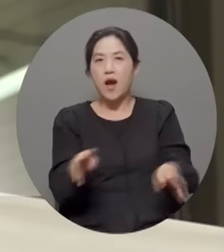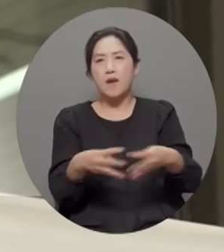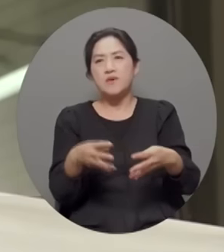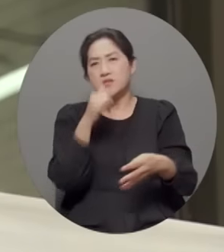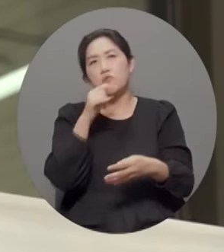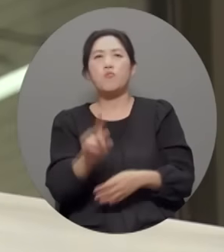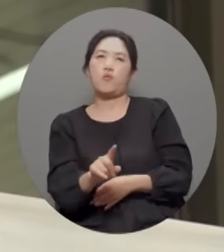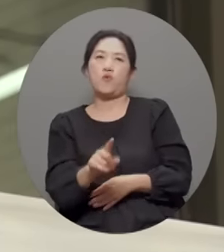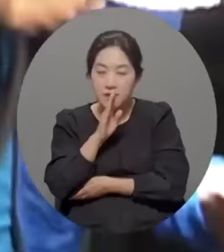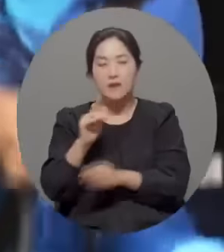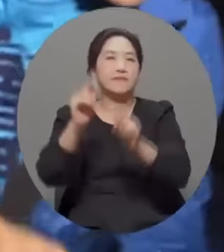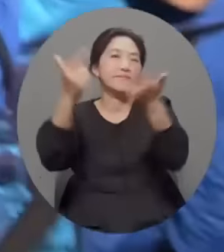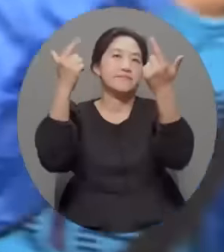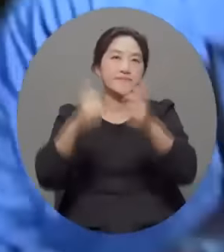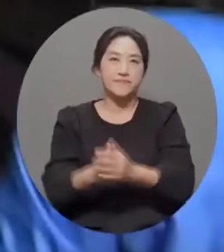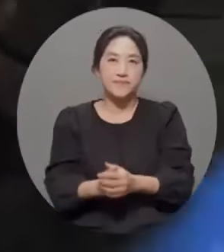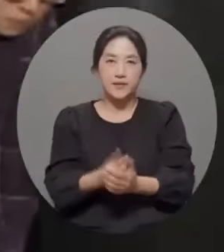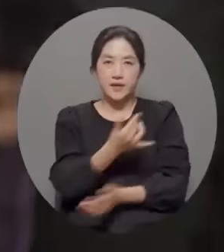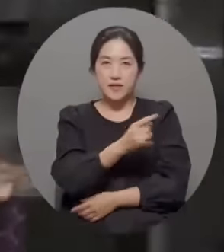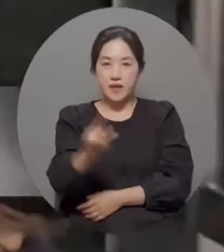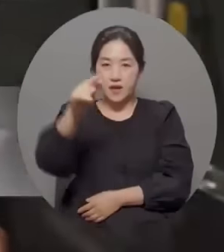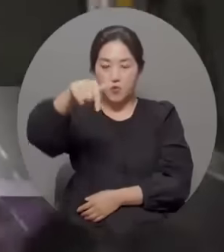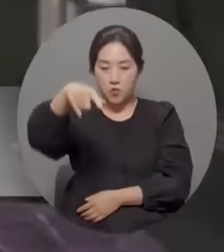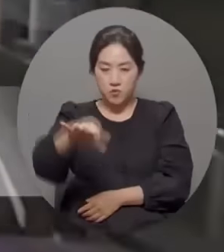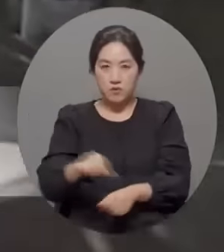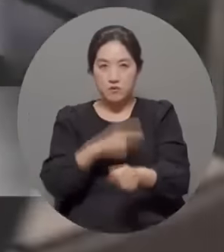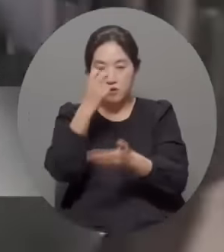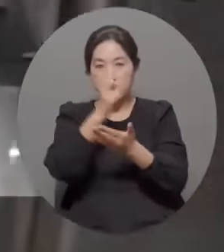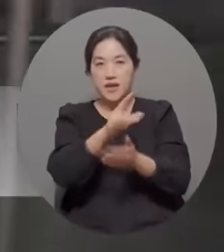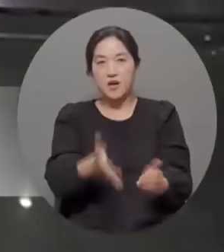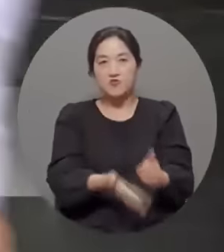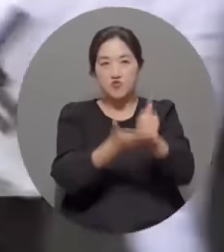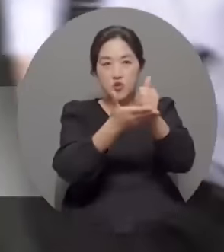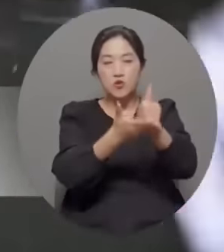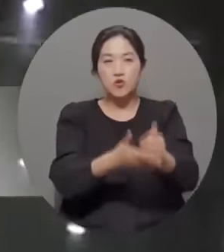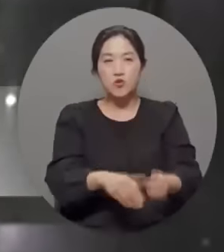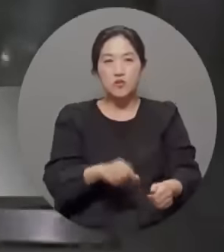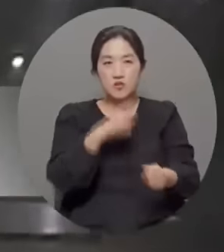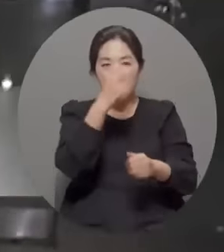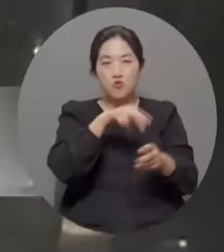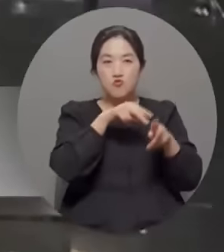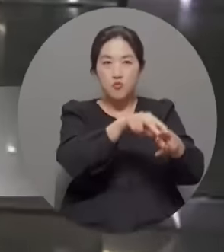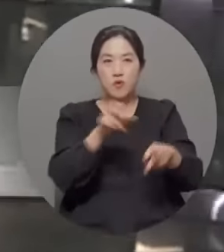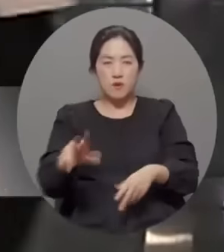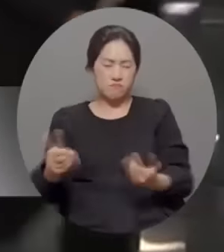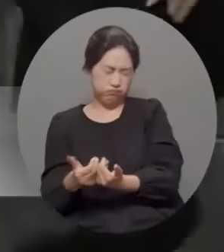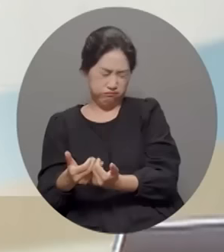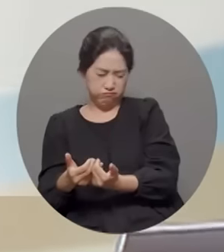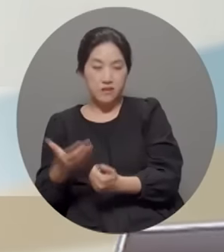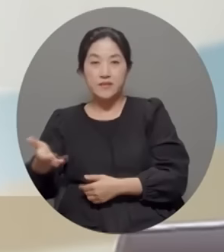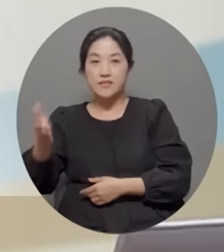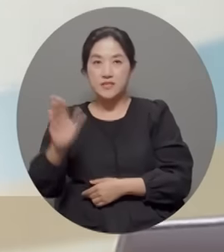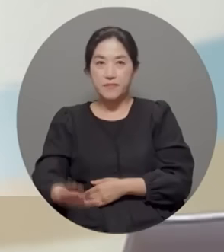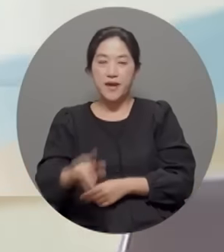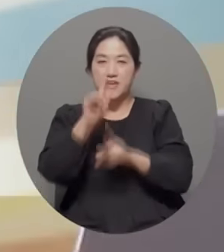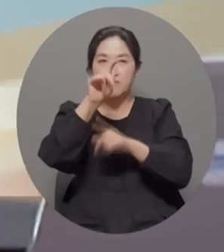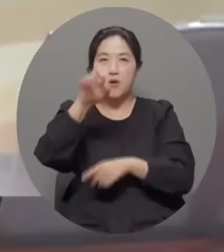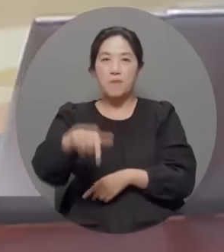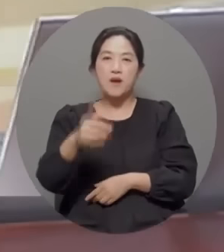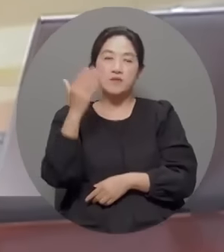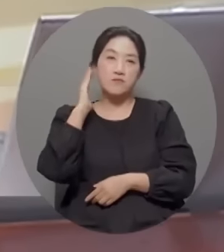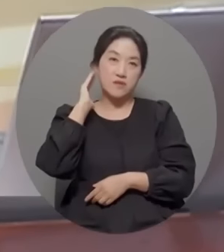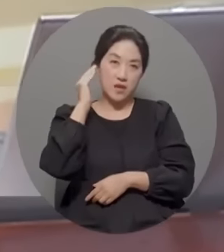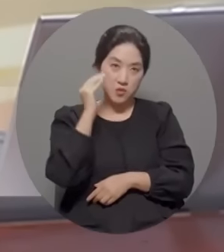했습니다. 내곡동 특검은 야당이 추천한 특검 후보를 여당이 끝까지 반대했지만 이명박 당시